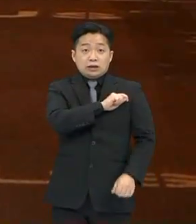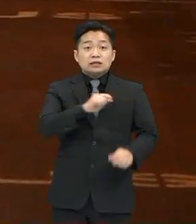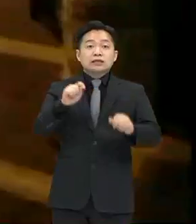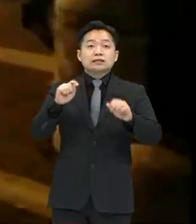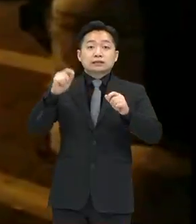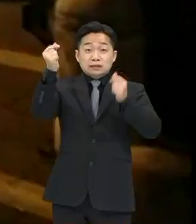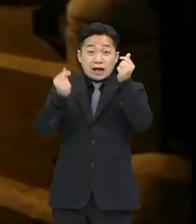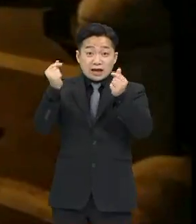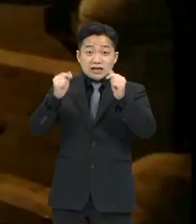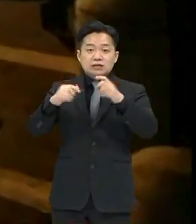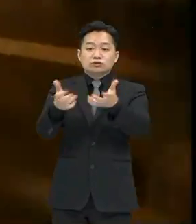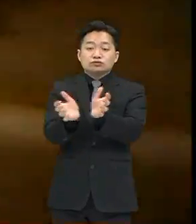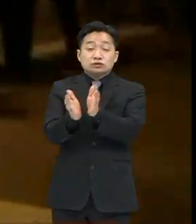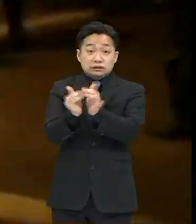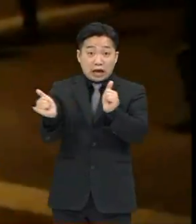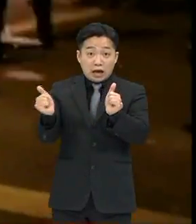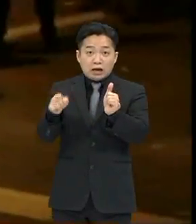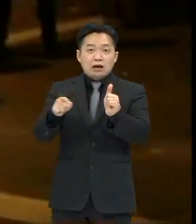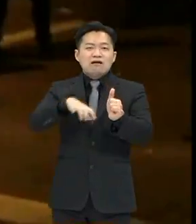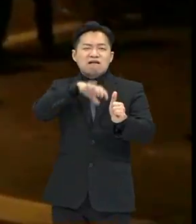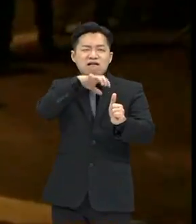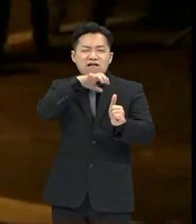시위입니다.